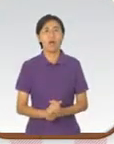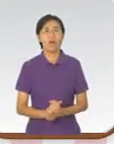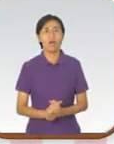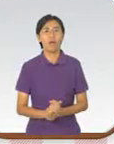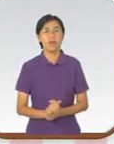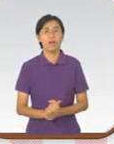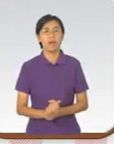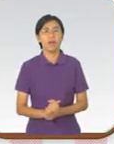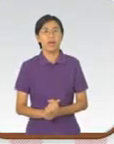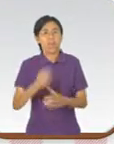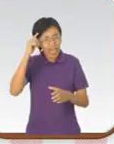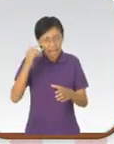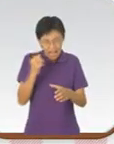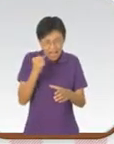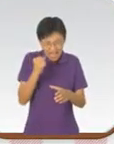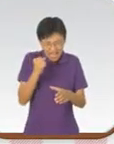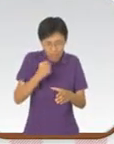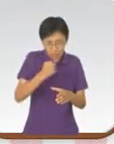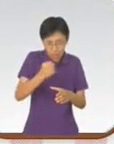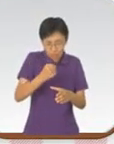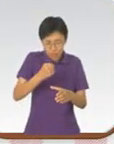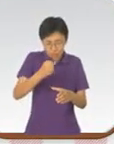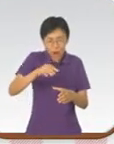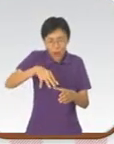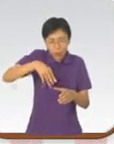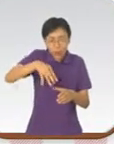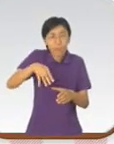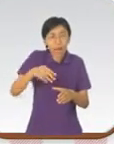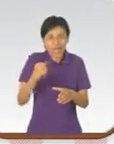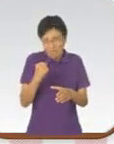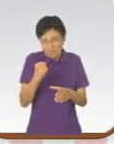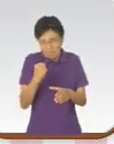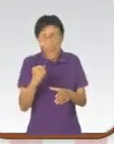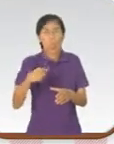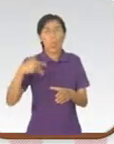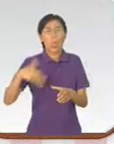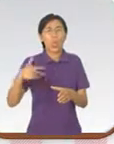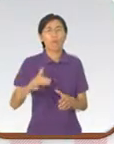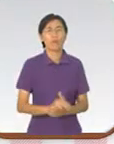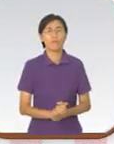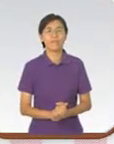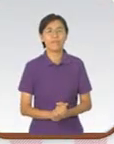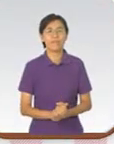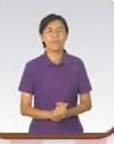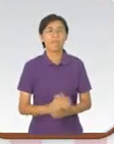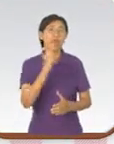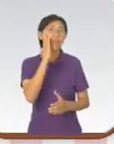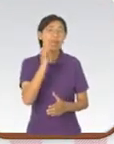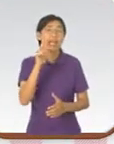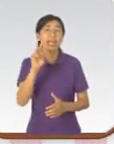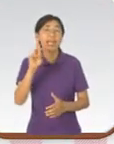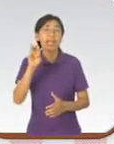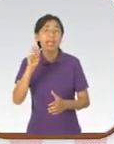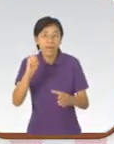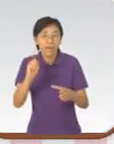าบีบออกมาเป็นเส้นๆแล้วถ้าหนืดอย่างนี้นะบีบกันแขนสั่น งั้นต้องเพิ่มตัวครีม ใช่ใช่เพราะว่าเผื่อเขาจะมี